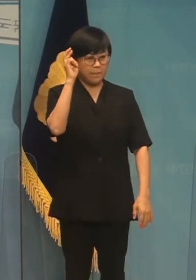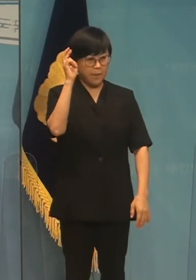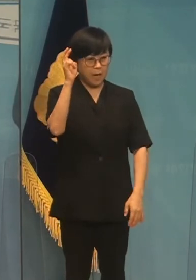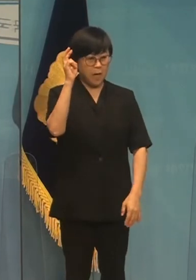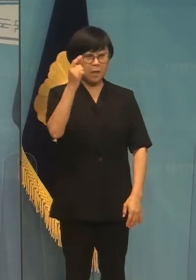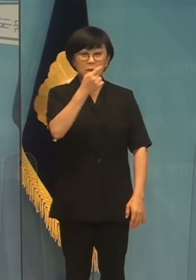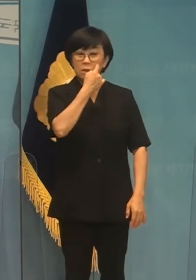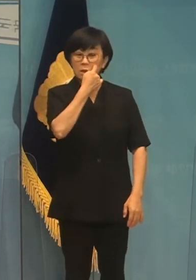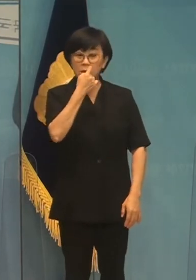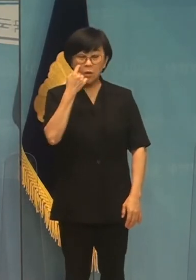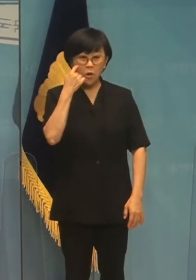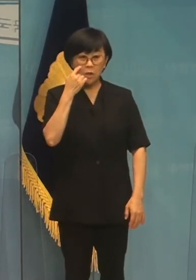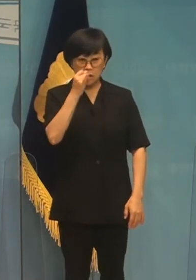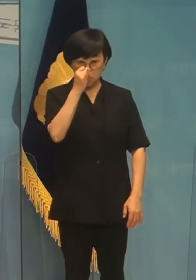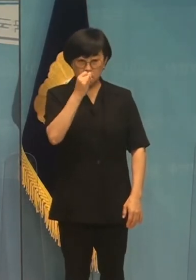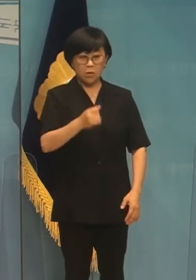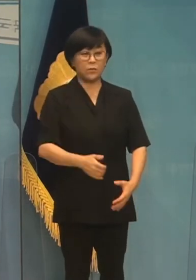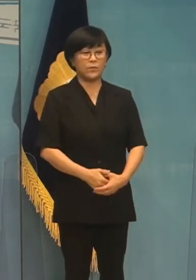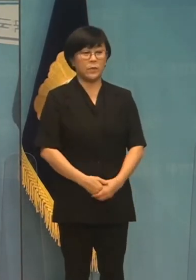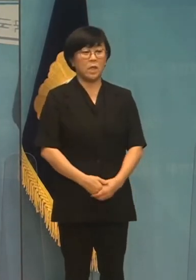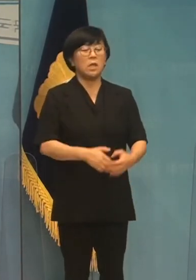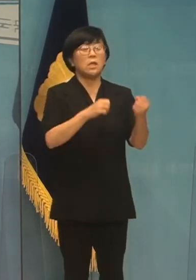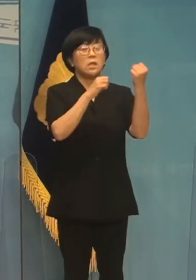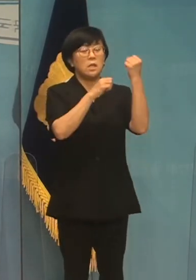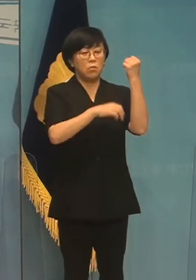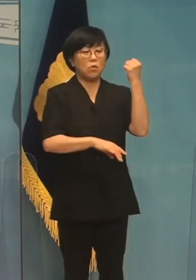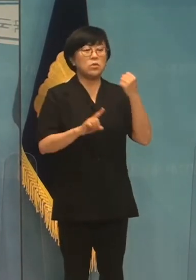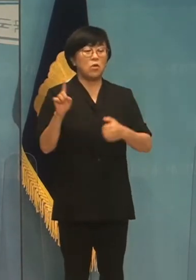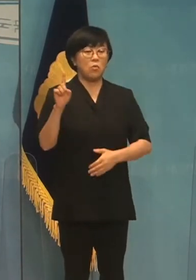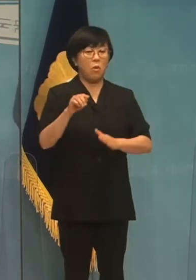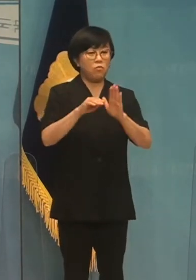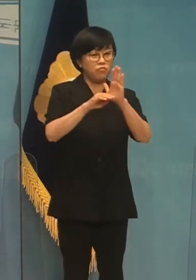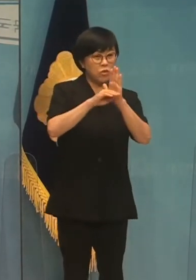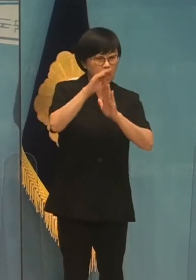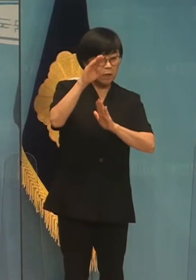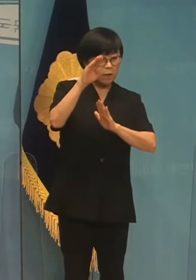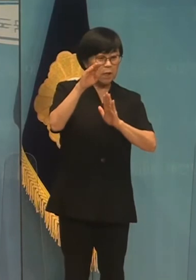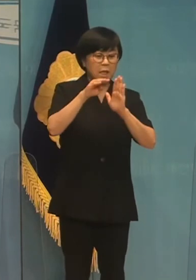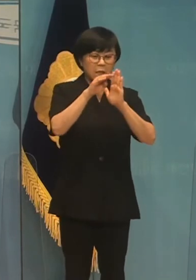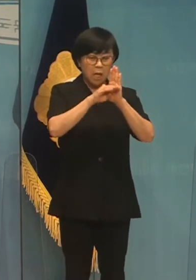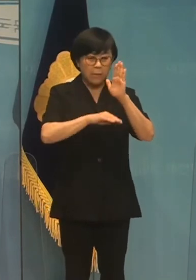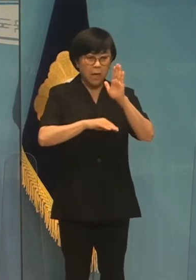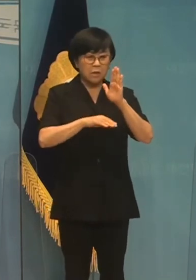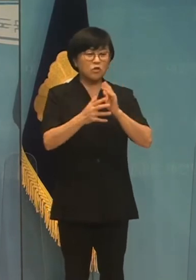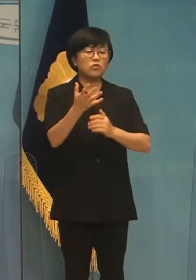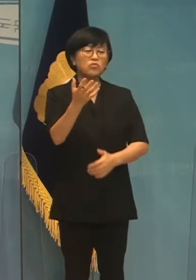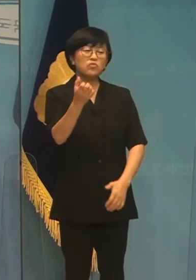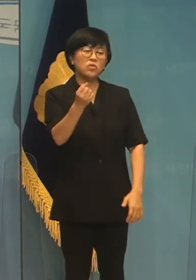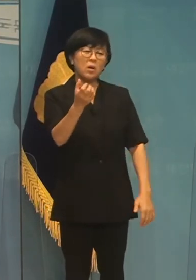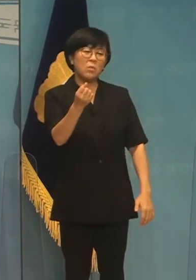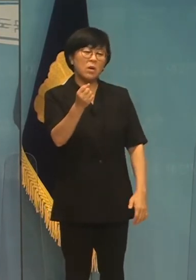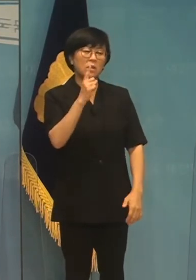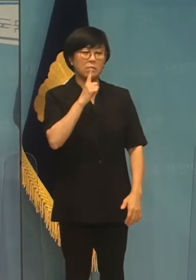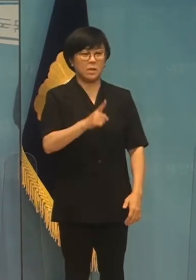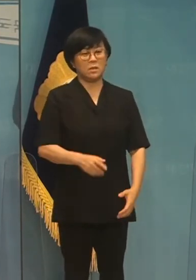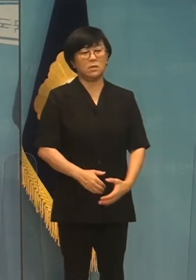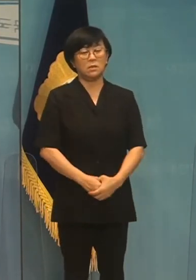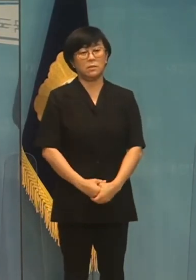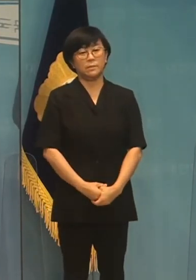볼만한 근거가 되기도 하지만 기본적으로 북한이 남한을 갖고 노는 것이 아닐 수